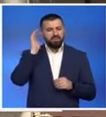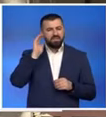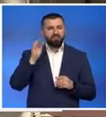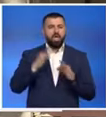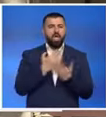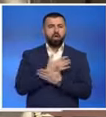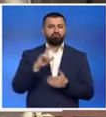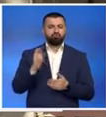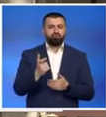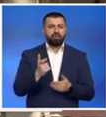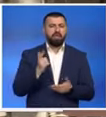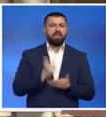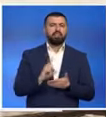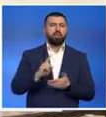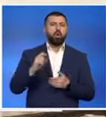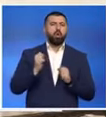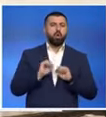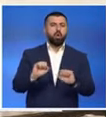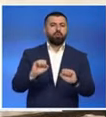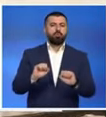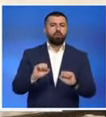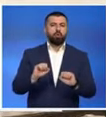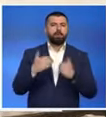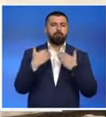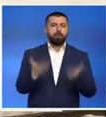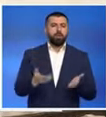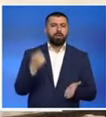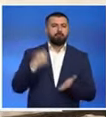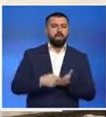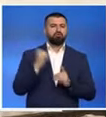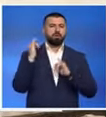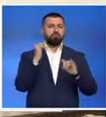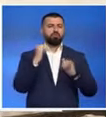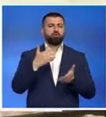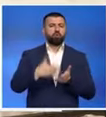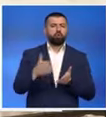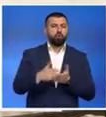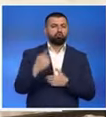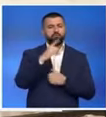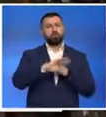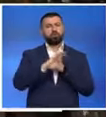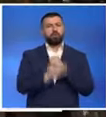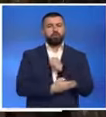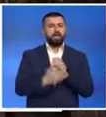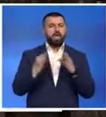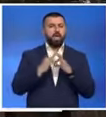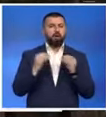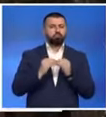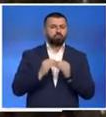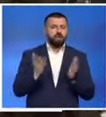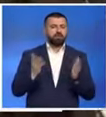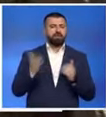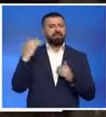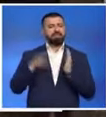Abazovića i njegovog savjetnika Filipa Adžića, jer nijesu odbili poklon, plaćeno putovanje i troškove boravka u Dubaju i